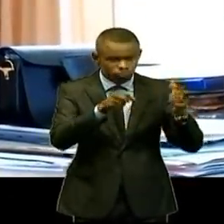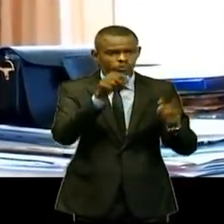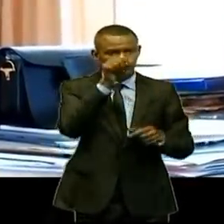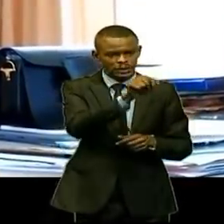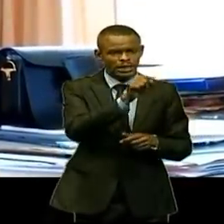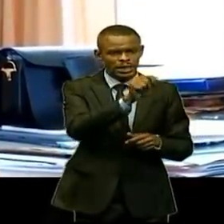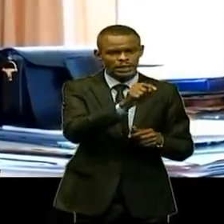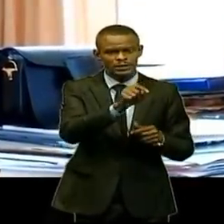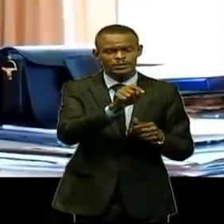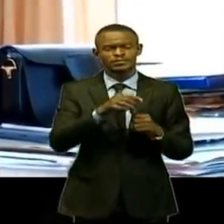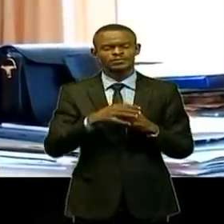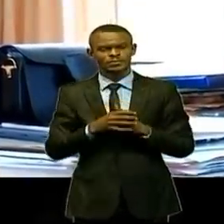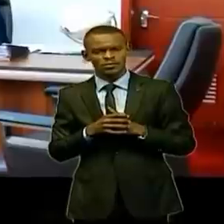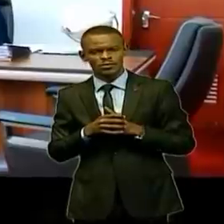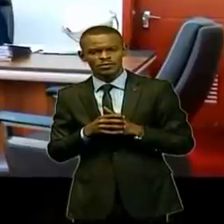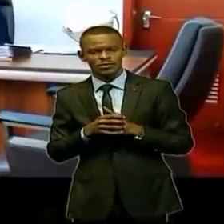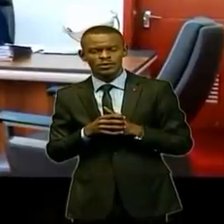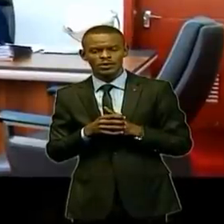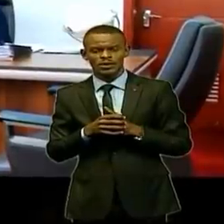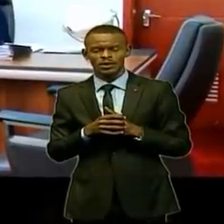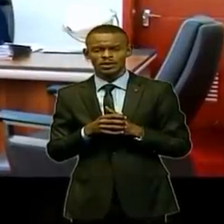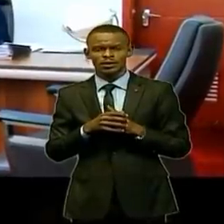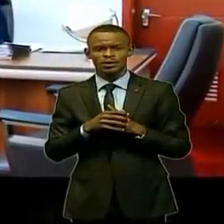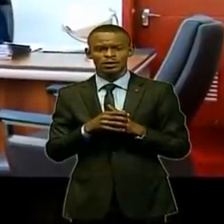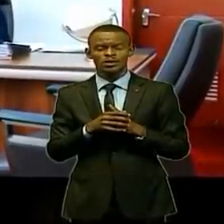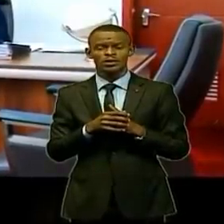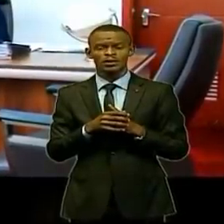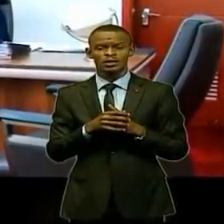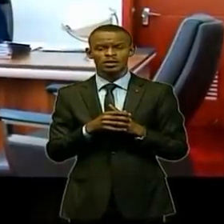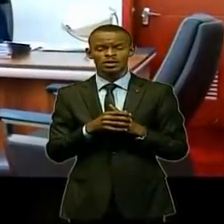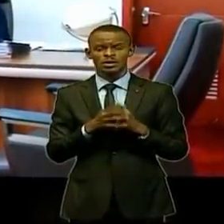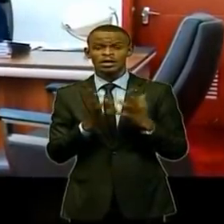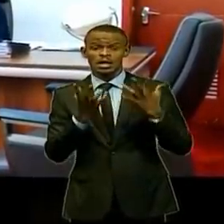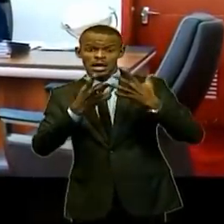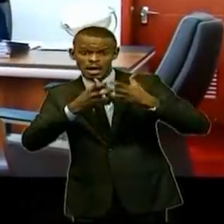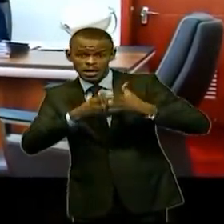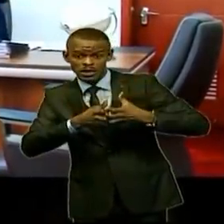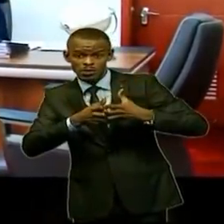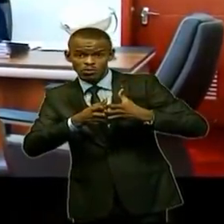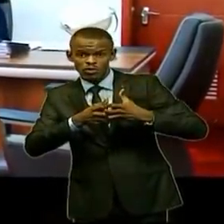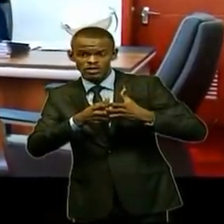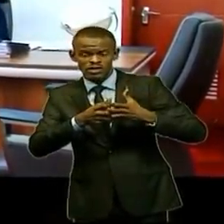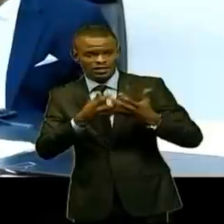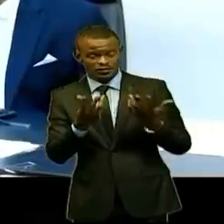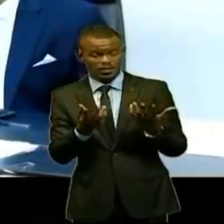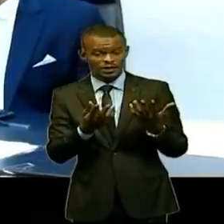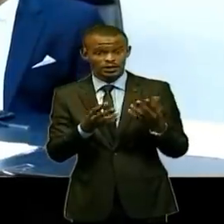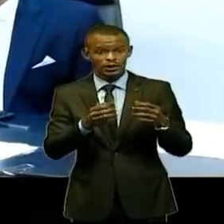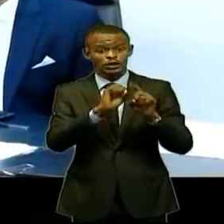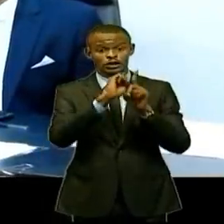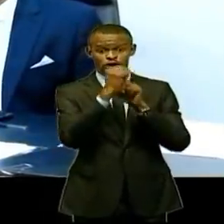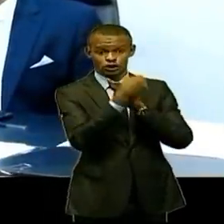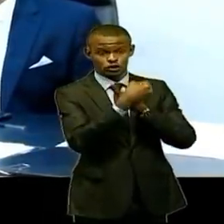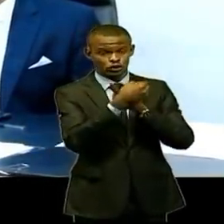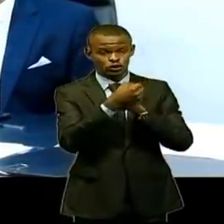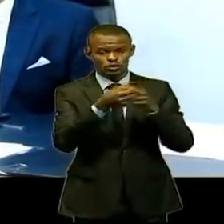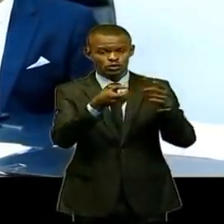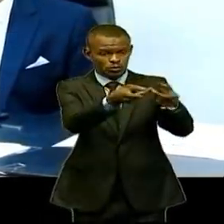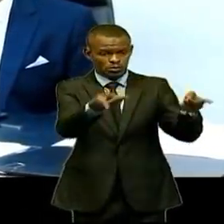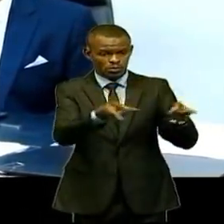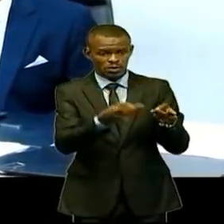compte de l'intérêt économique des substances minérales et de l'accessibilité des zones disponibles à